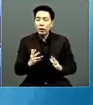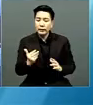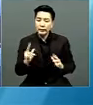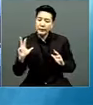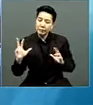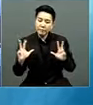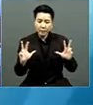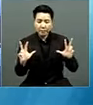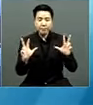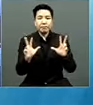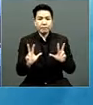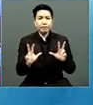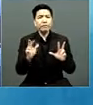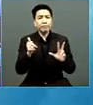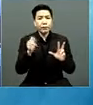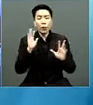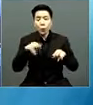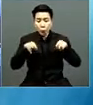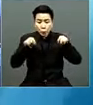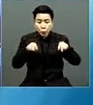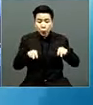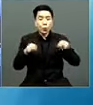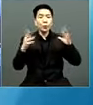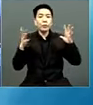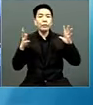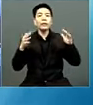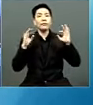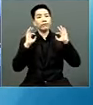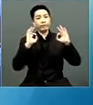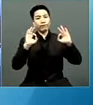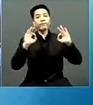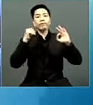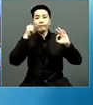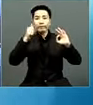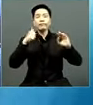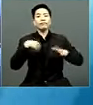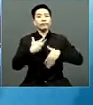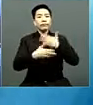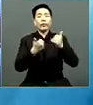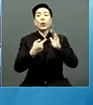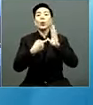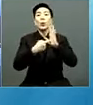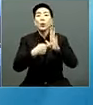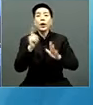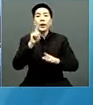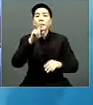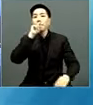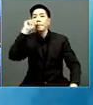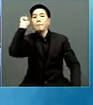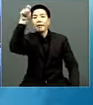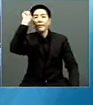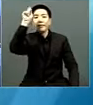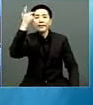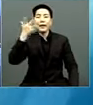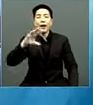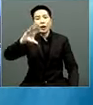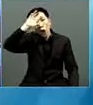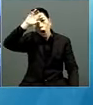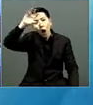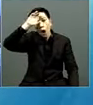3คนไม่มีผู้ชมในการแข่งชมการแข่งขันนั้นๆเช่นแบดมินตันเซปักต